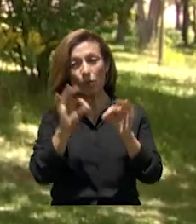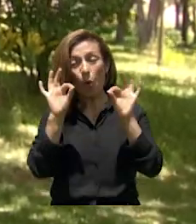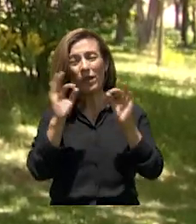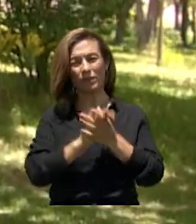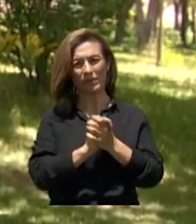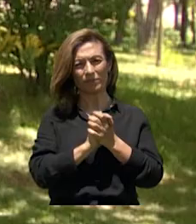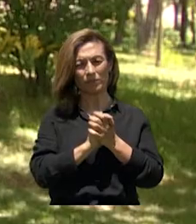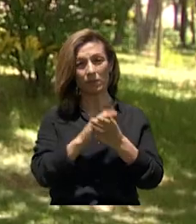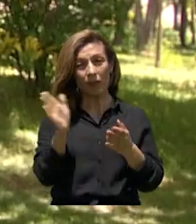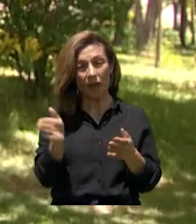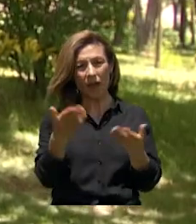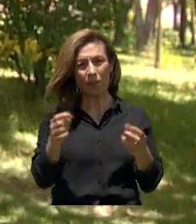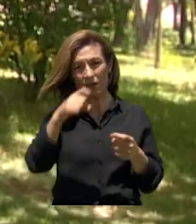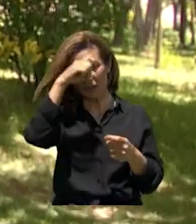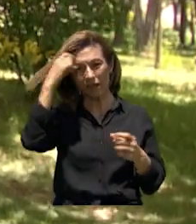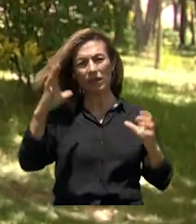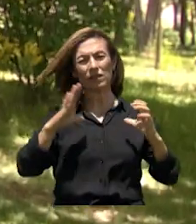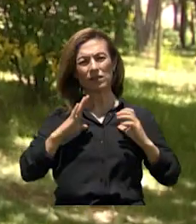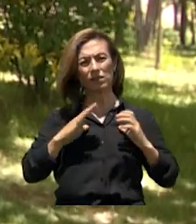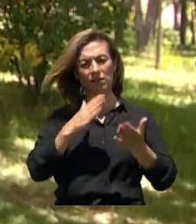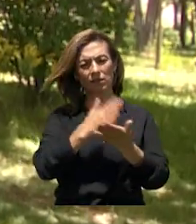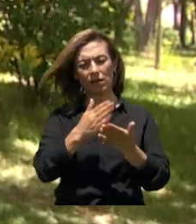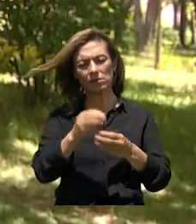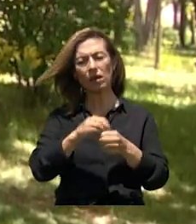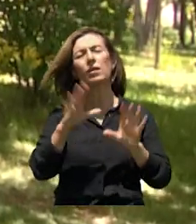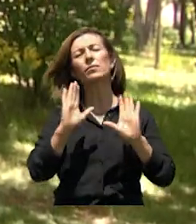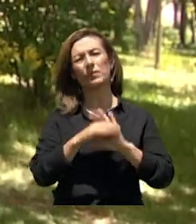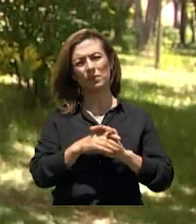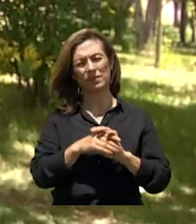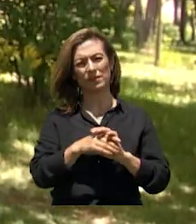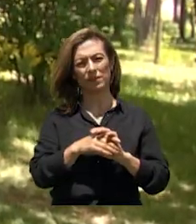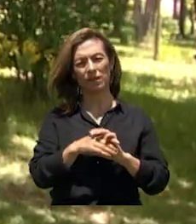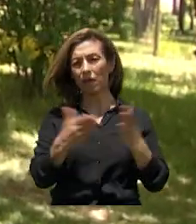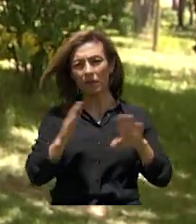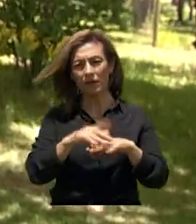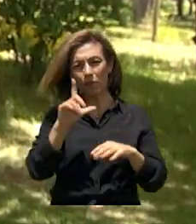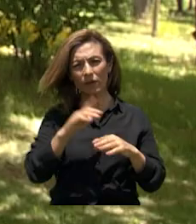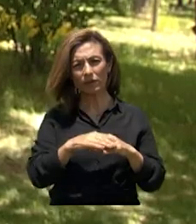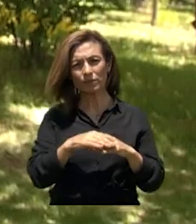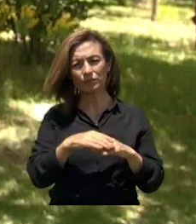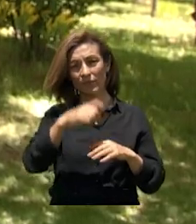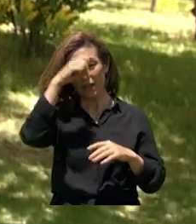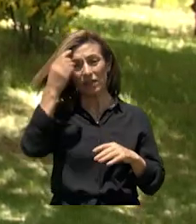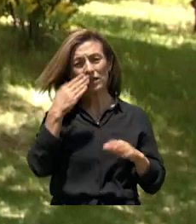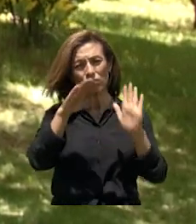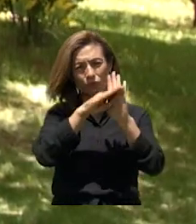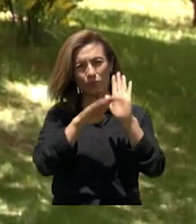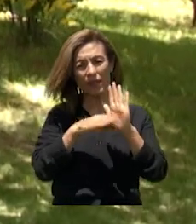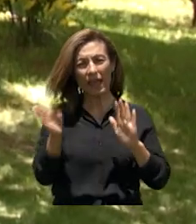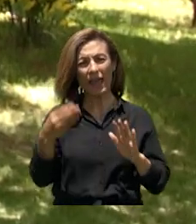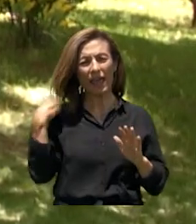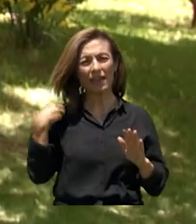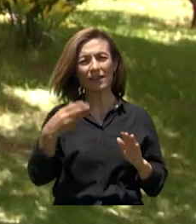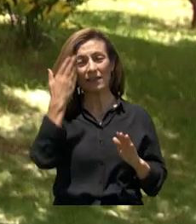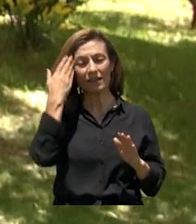önemli Evet de yaz tatili sadece derslerle geçmez Biz yaz okulu programımızın en